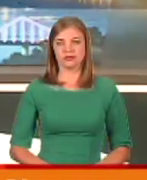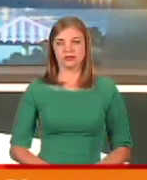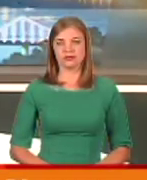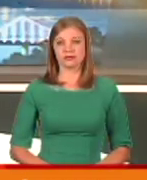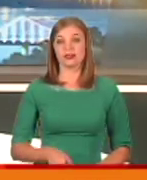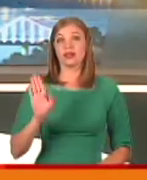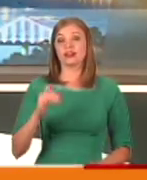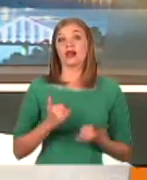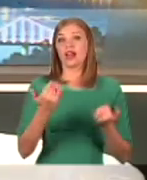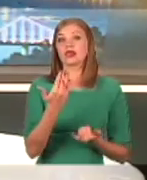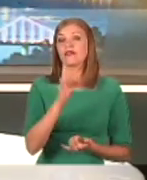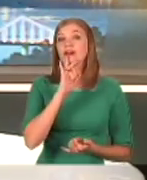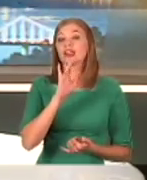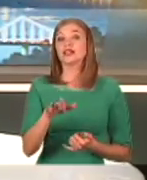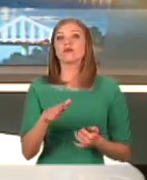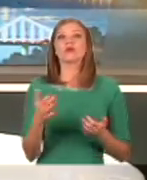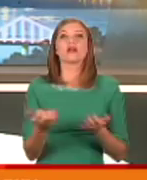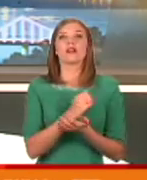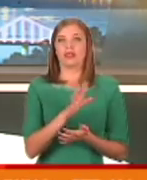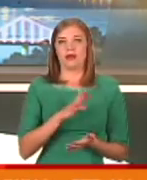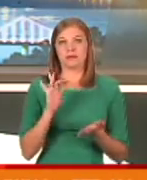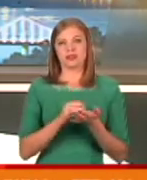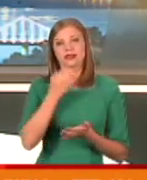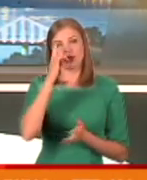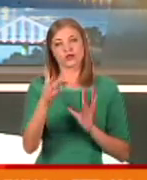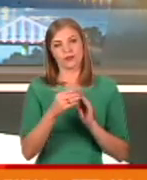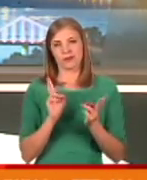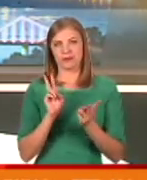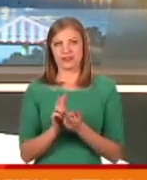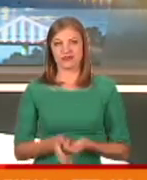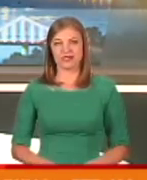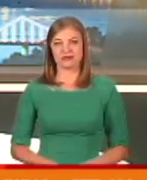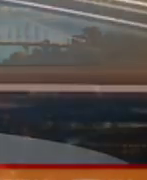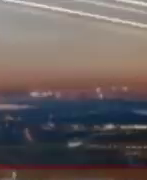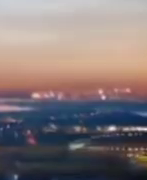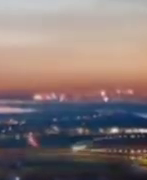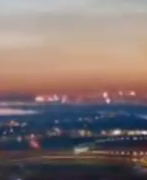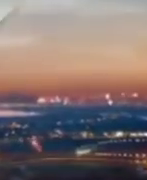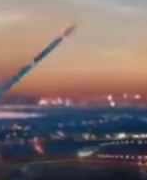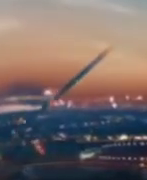Нехай для вас не буде недосяжної мети. Ми дякуємо, що ви з нами. Побачимось.